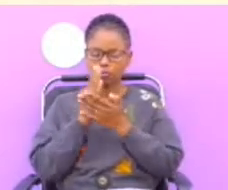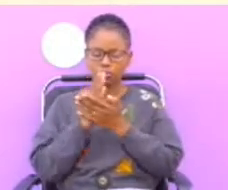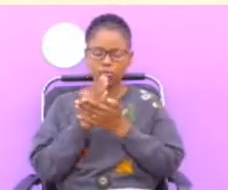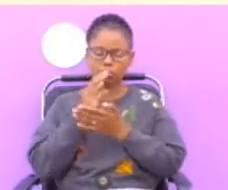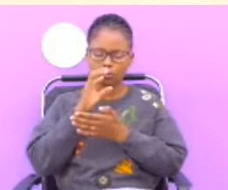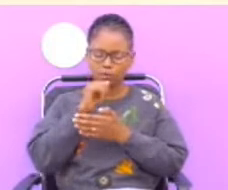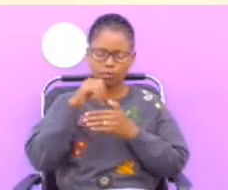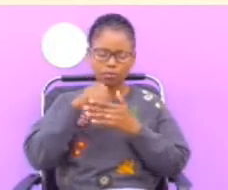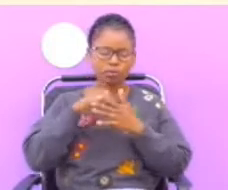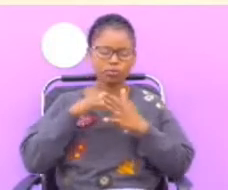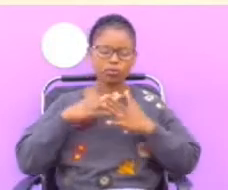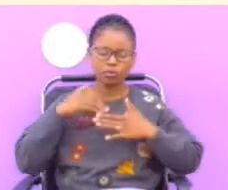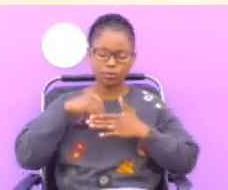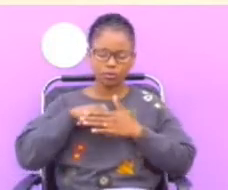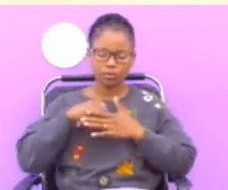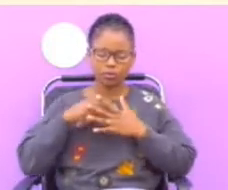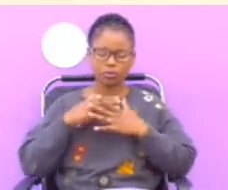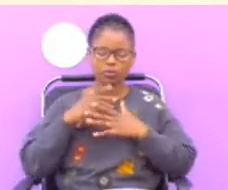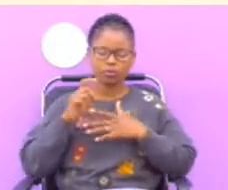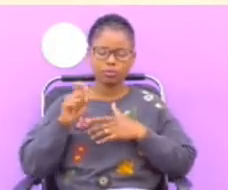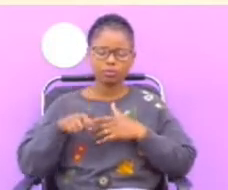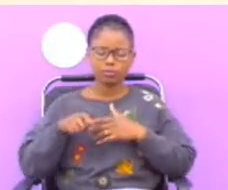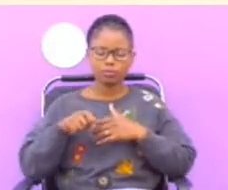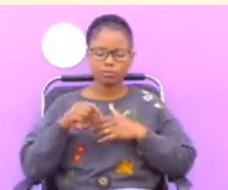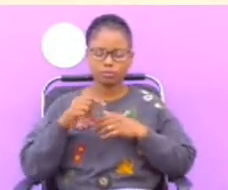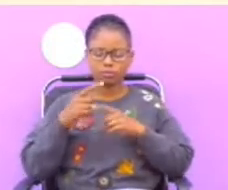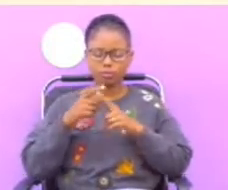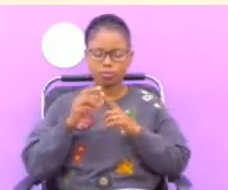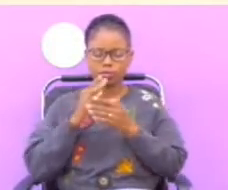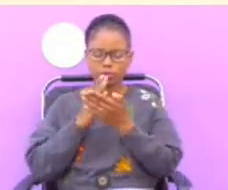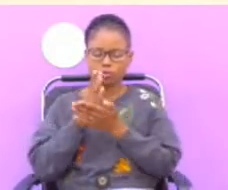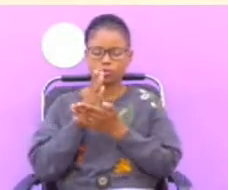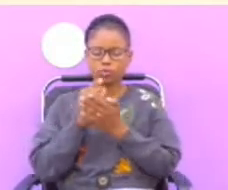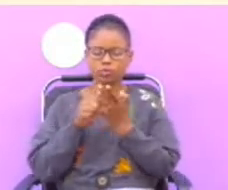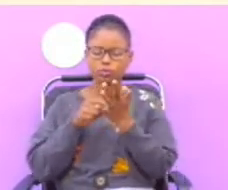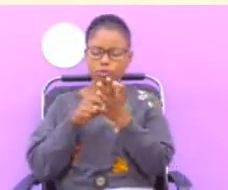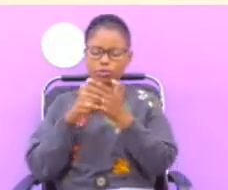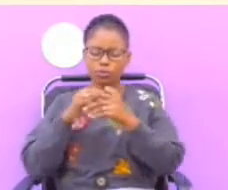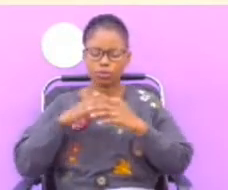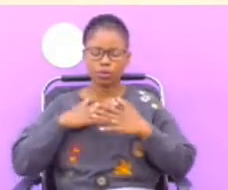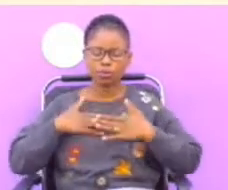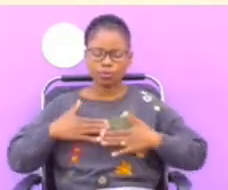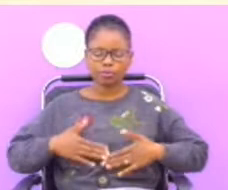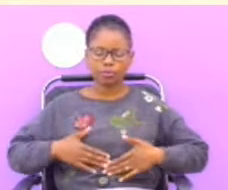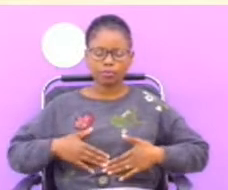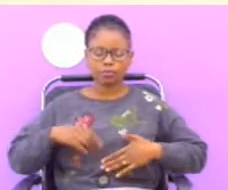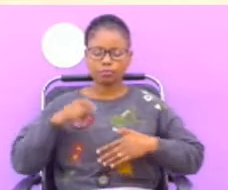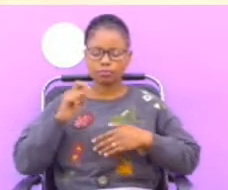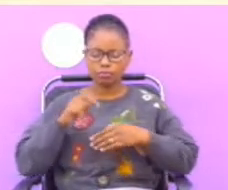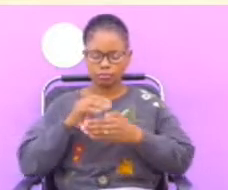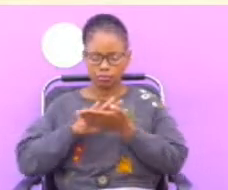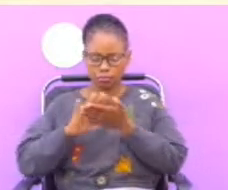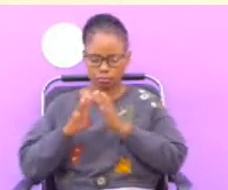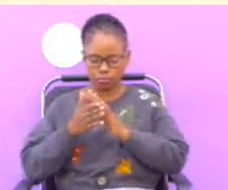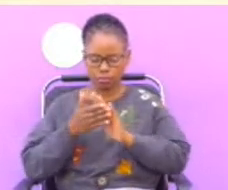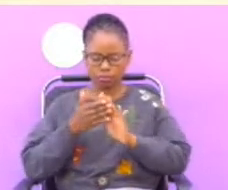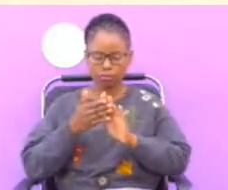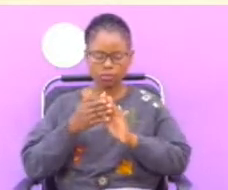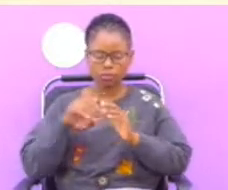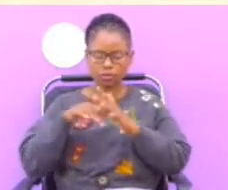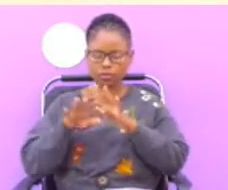thĩiniĩ witũ. Reke ũhoro waku wa ma wonekane thĩiniĩ witũ, nĩ tondũ nĩ tũkumbũra na nĩ tũkũhera mawĩhia na mawaganu